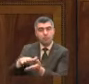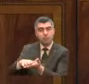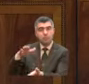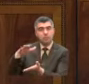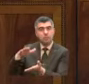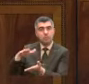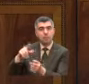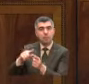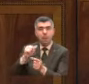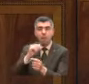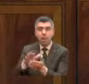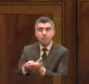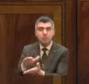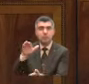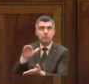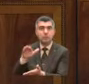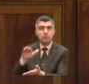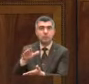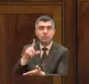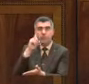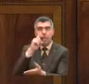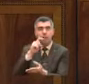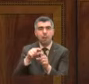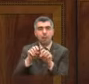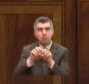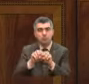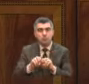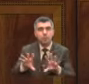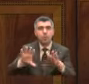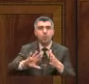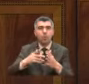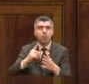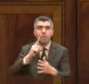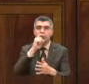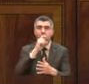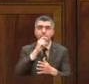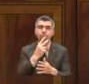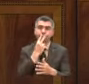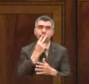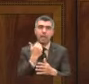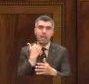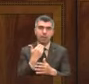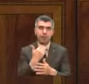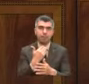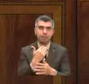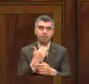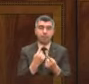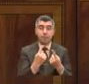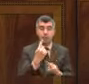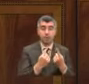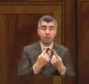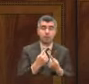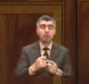كيطلع النيفو اكثر من الباسان، فسكيفي كيولي كيسيح على المحيط ديالو. ووقع الحمد لله لم يصل الى الدرجه ان مات